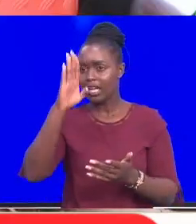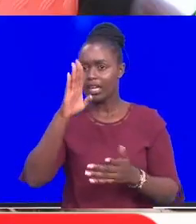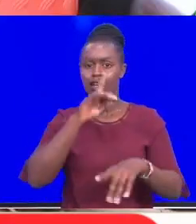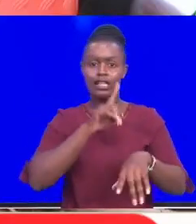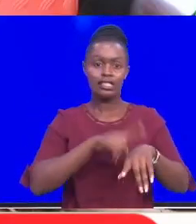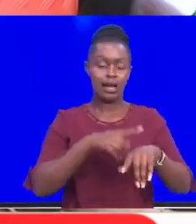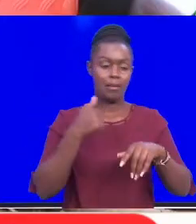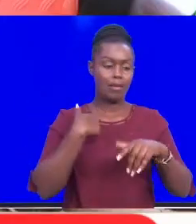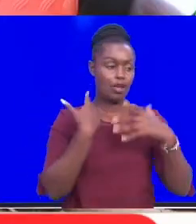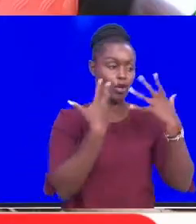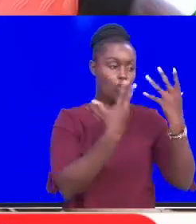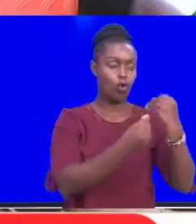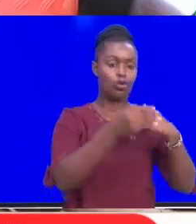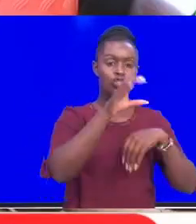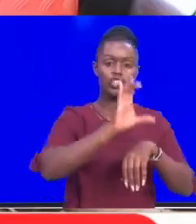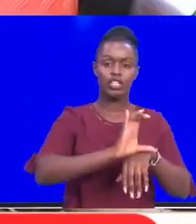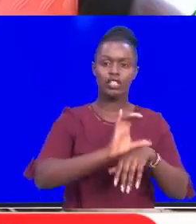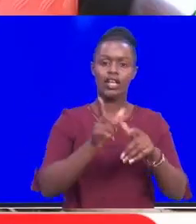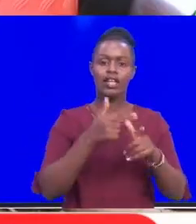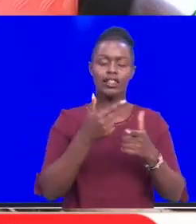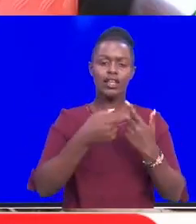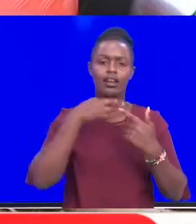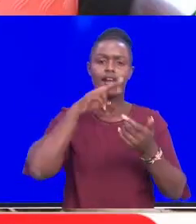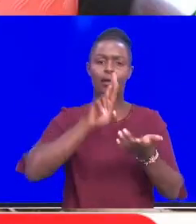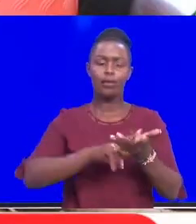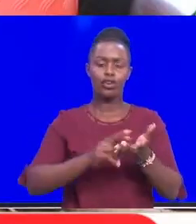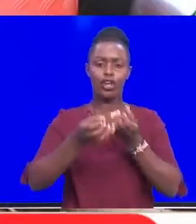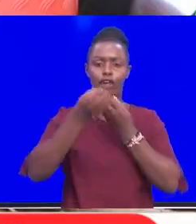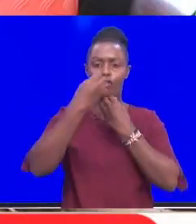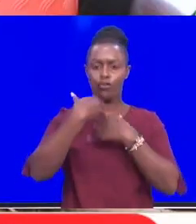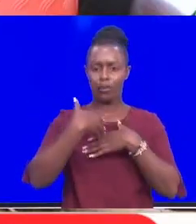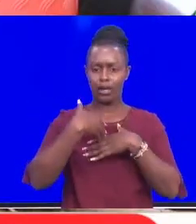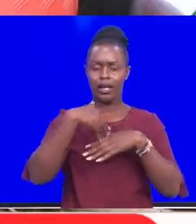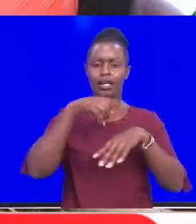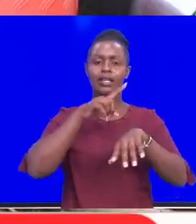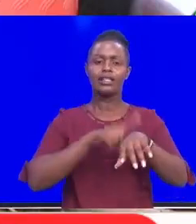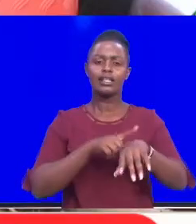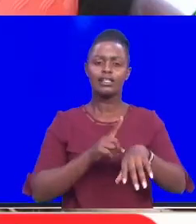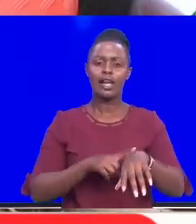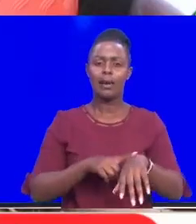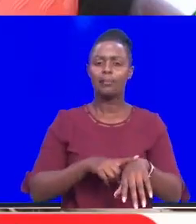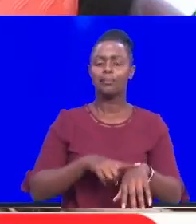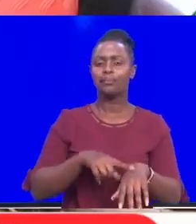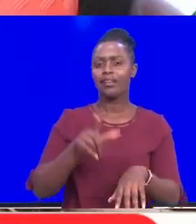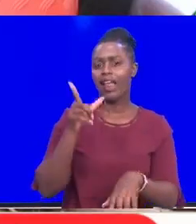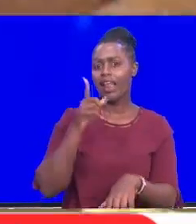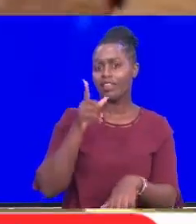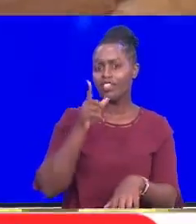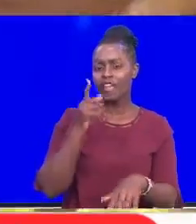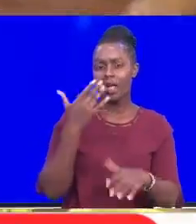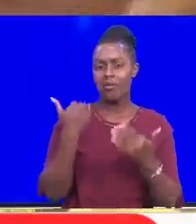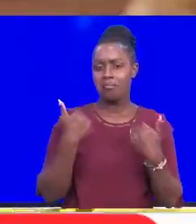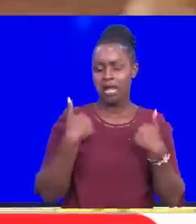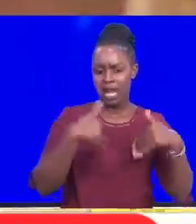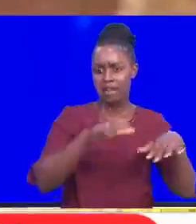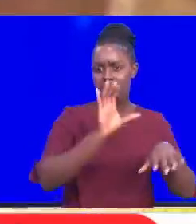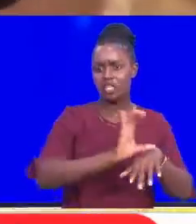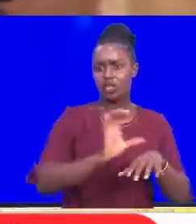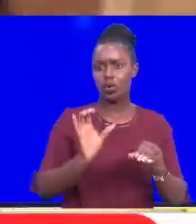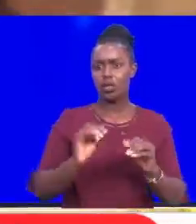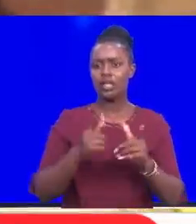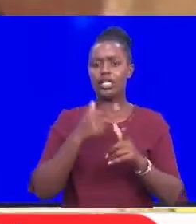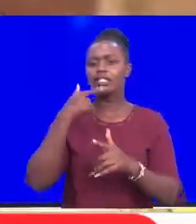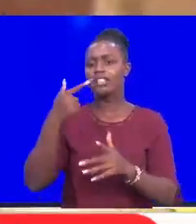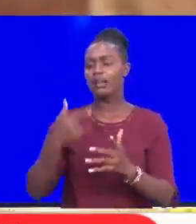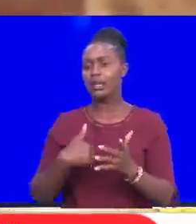kwa kanisa, nikaletewa ripoti nikiwa kwa kanisa mbae sasa hapa hivi, sikuwa nimetoka kanisa. Nikaambiwa ng'ombe na